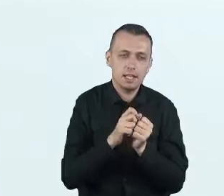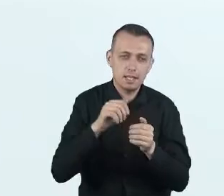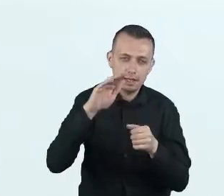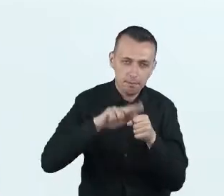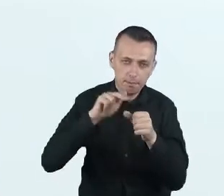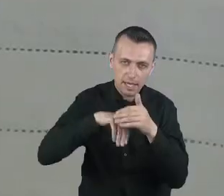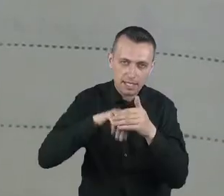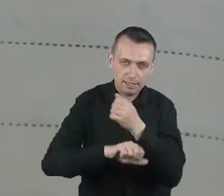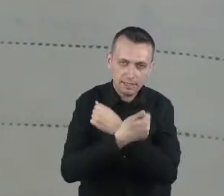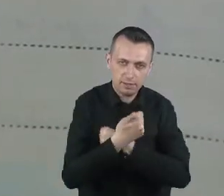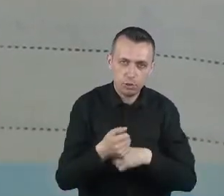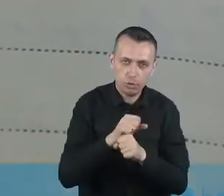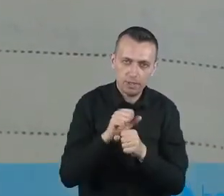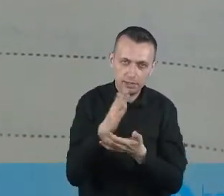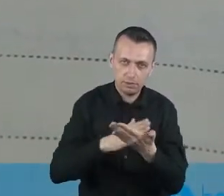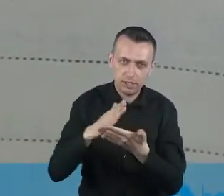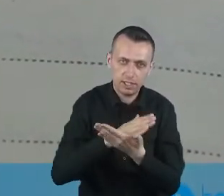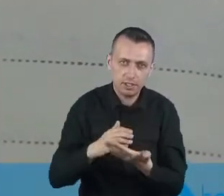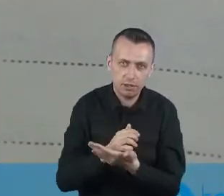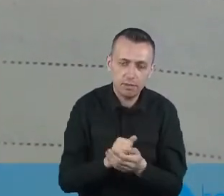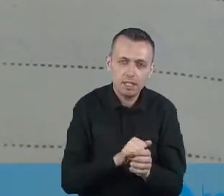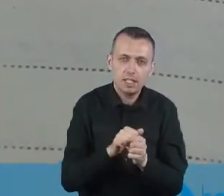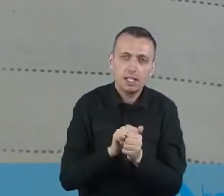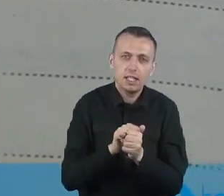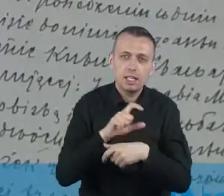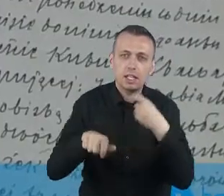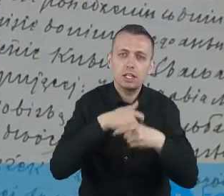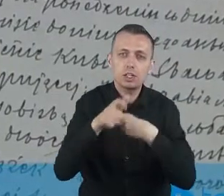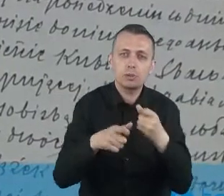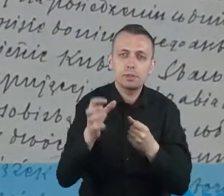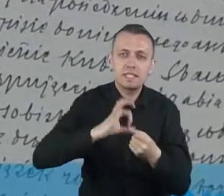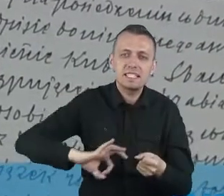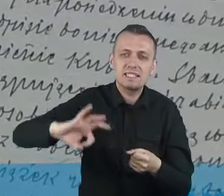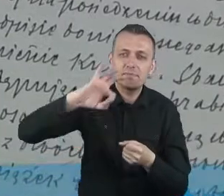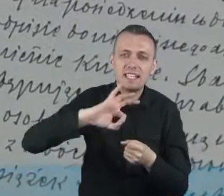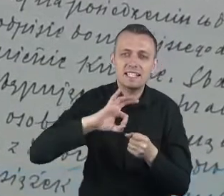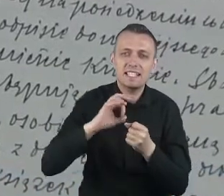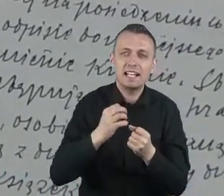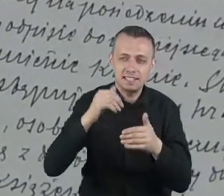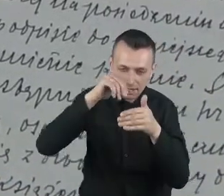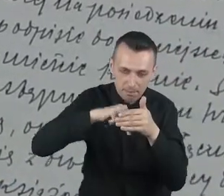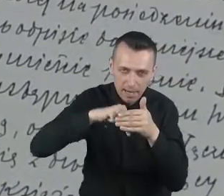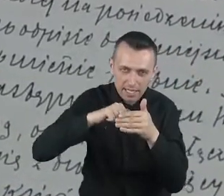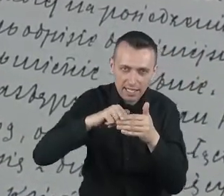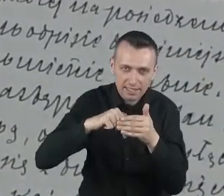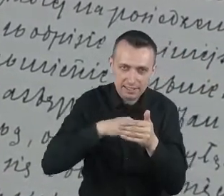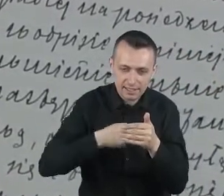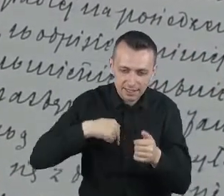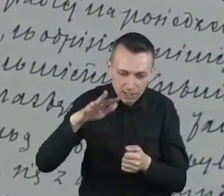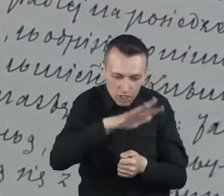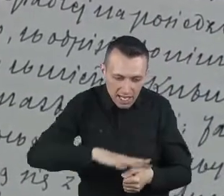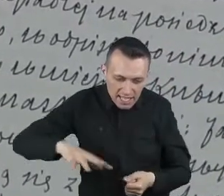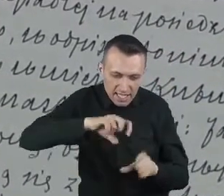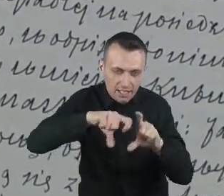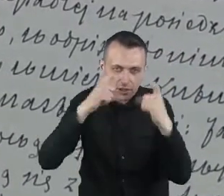ma projekt Cyfrowe Kutno. Powstaje baza dokumentów historii naszego regionu. Będzie można uzyskać dostęp do ważnych dokumentów, fotografii